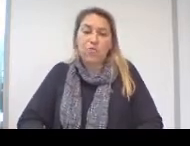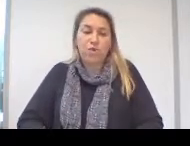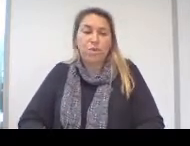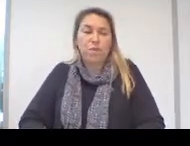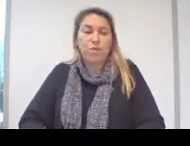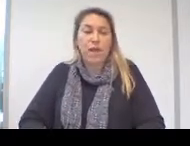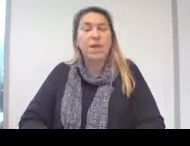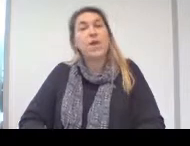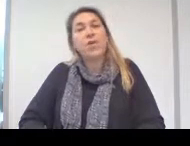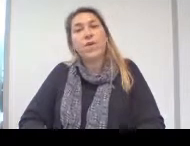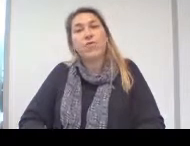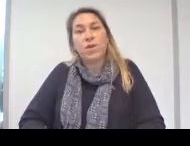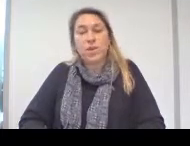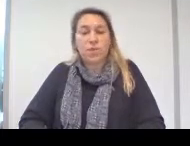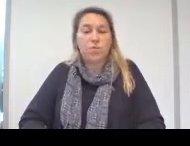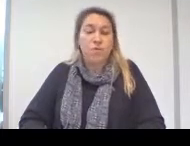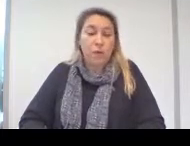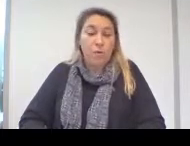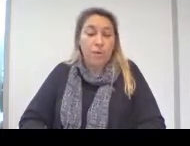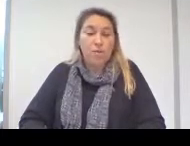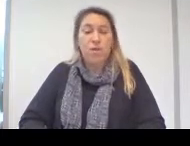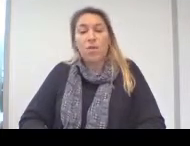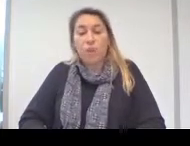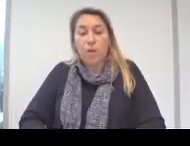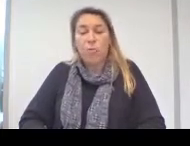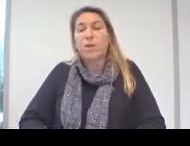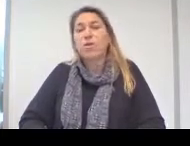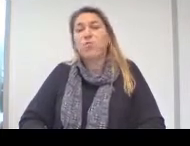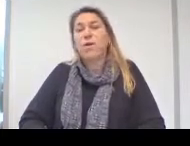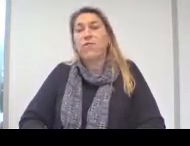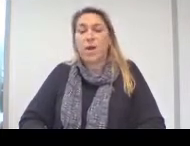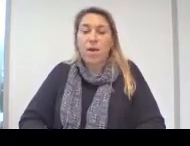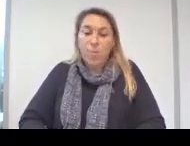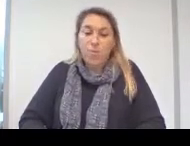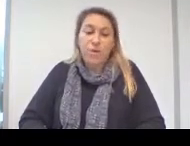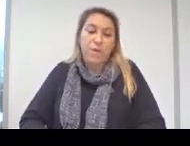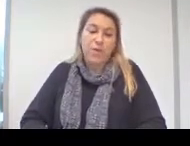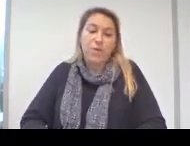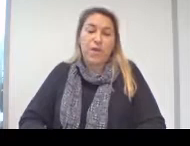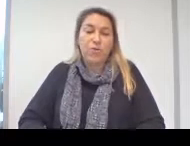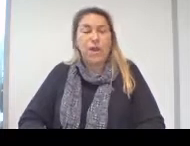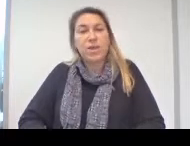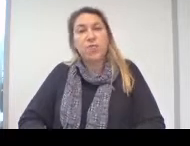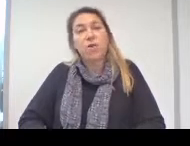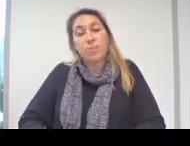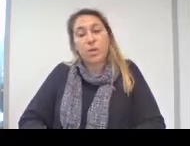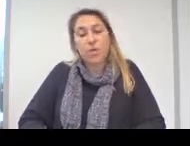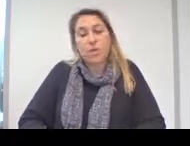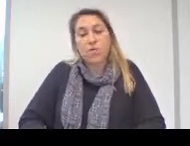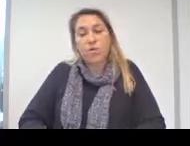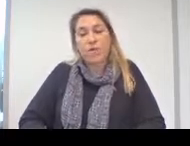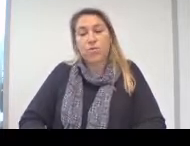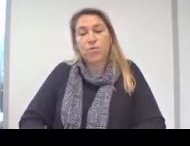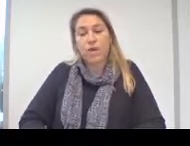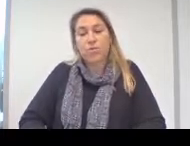l'hôtellerie et du tourisme en montagne, et enfin sur les sites de Via Compétences, donc viacompétences.fr pour les professionnels de l'AIO, et puis le